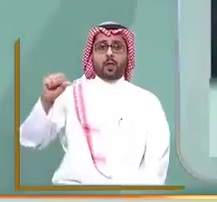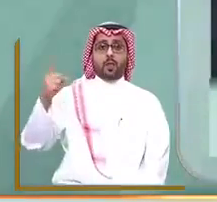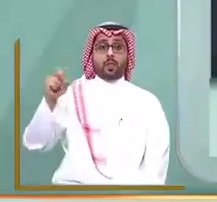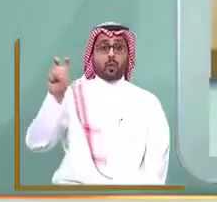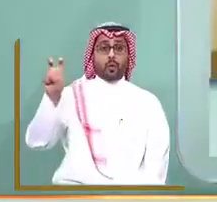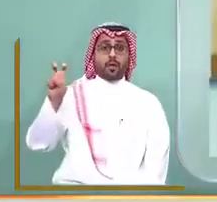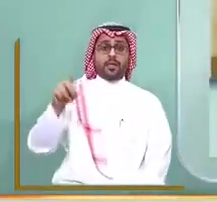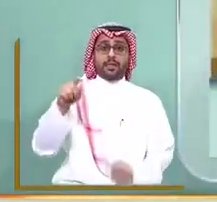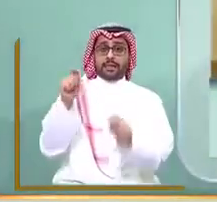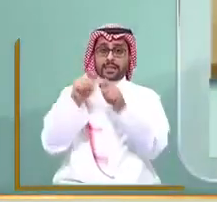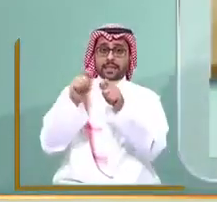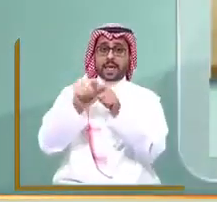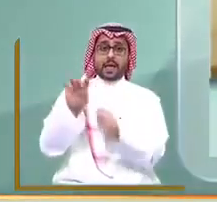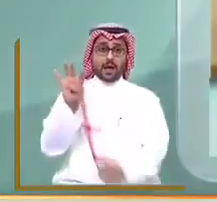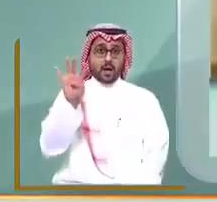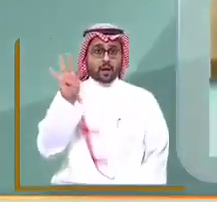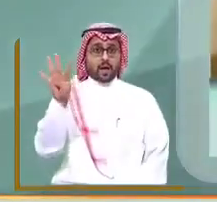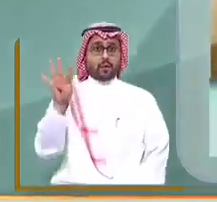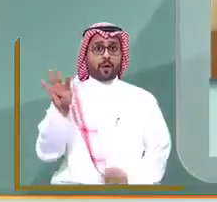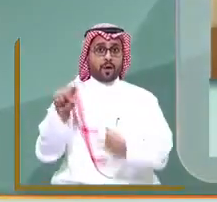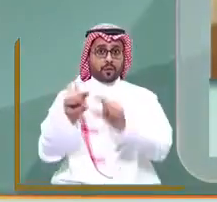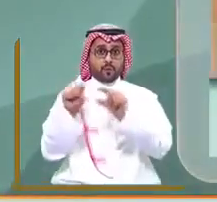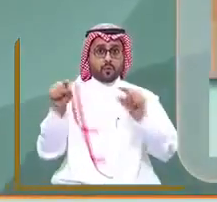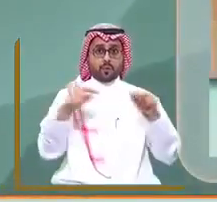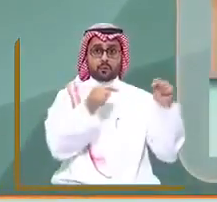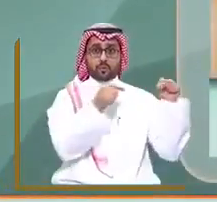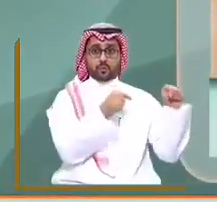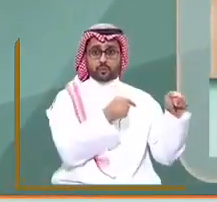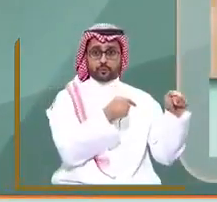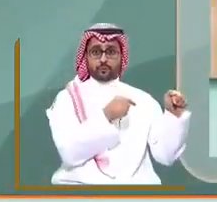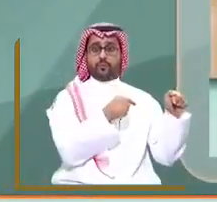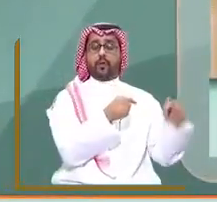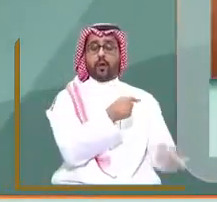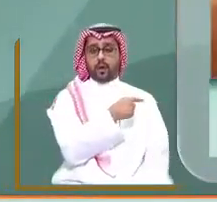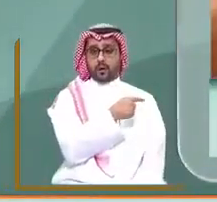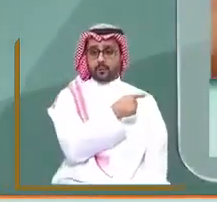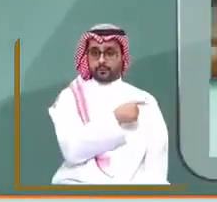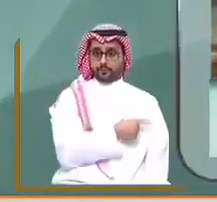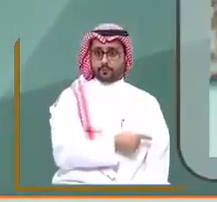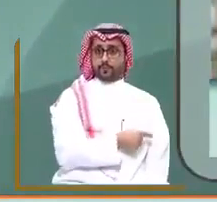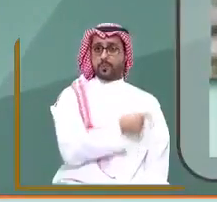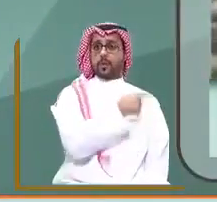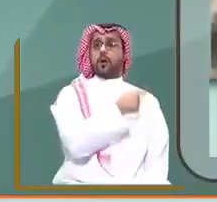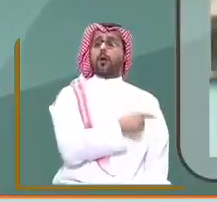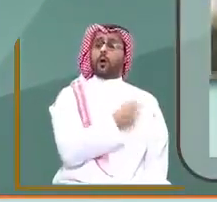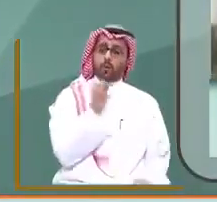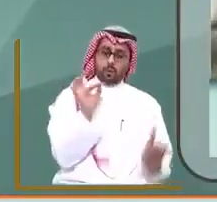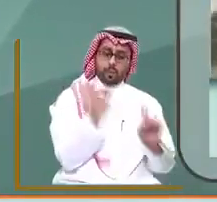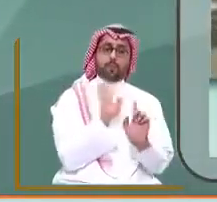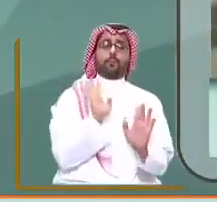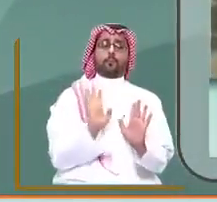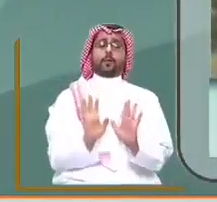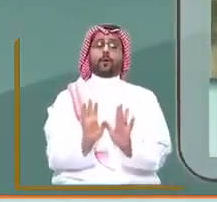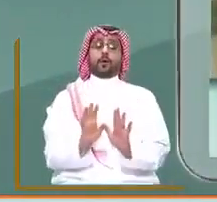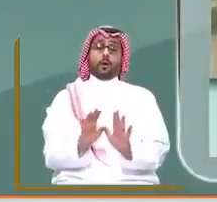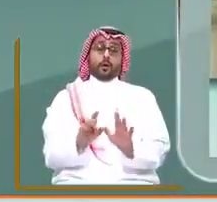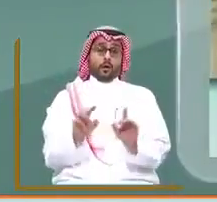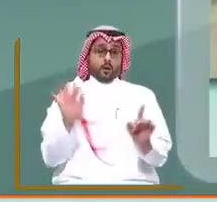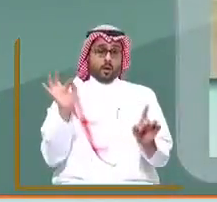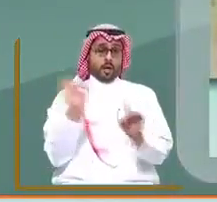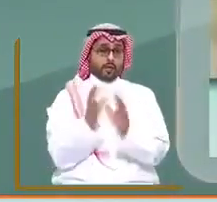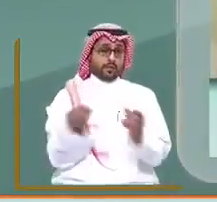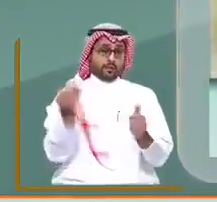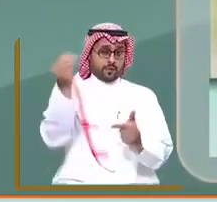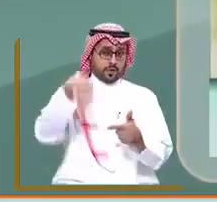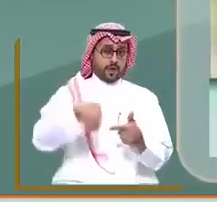أو التقنيات الناشئة، وفي نفس الوقت الحد أو التقليل من مخاطرها بأكبر قدر ممكن، طبعا هذا